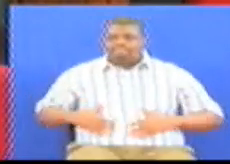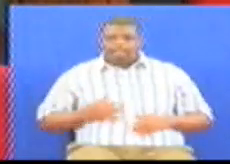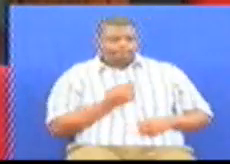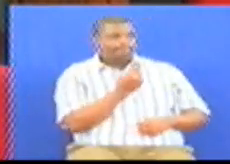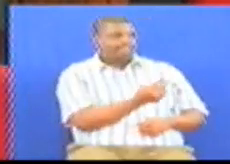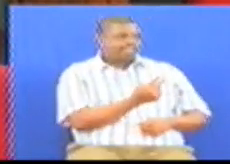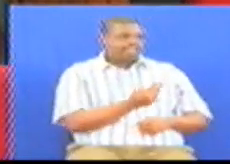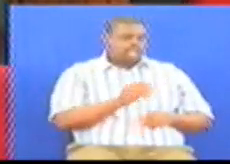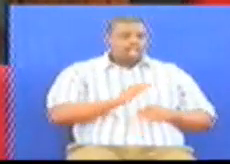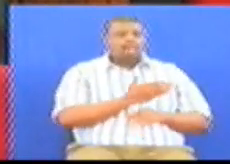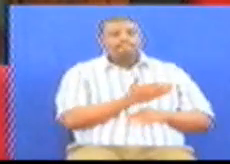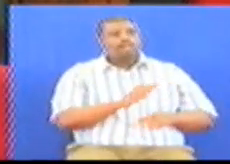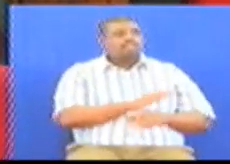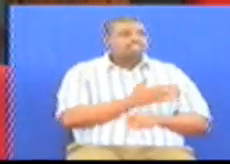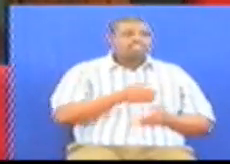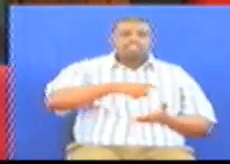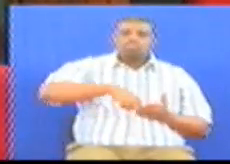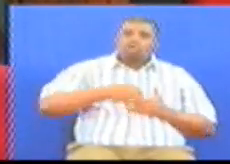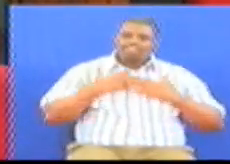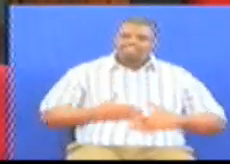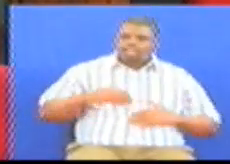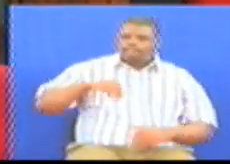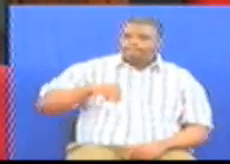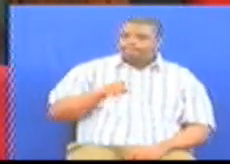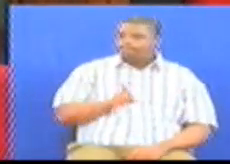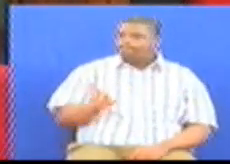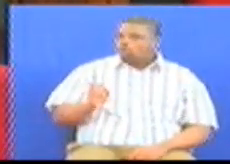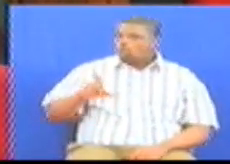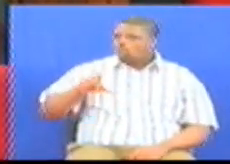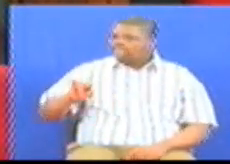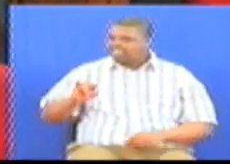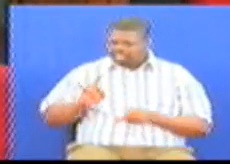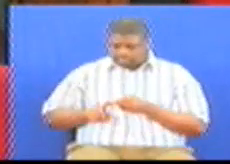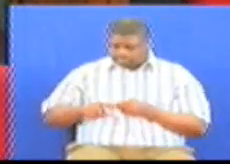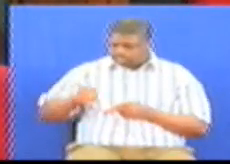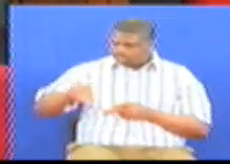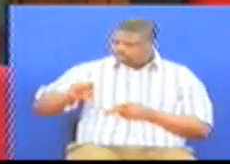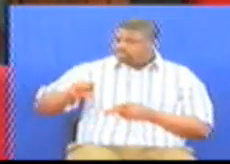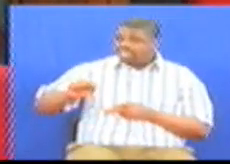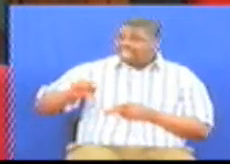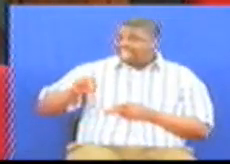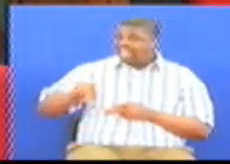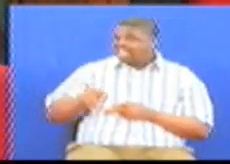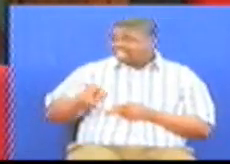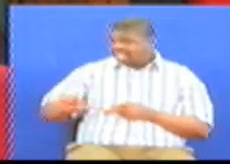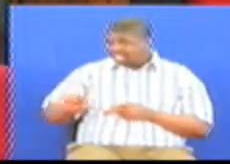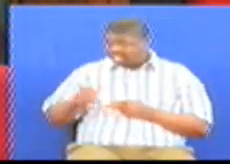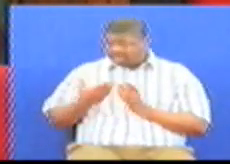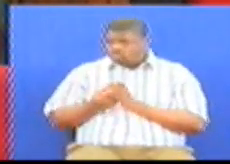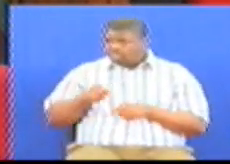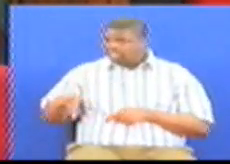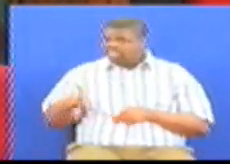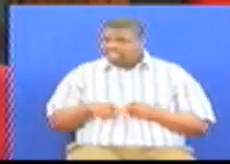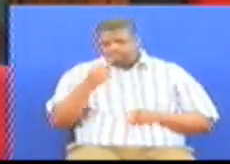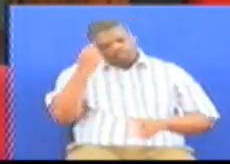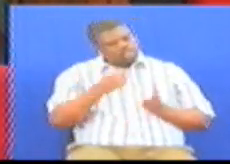ambacho tumekarabati, kituo cha afya cha Mgori pamoja na Msange na kile cha Ilongero ambacho tumekuwa nacho, maana yake ni kwamba